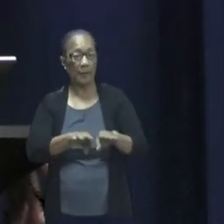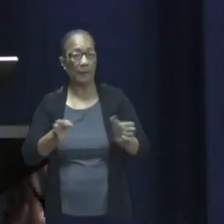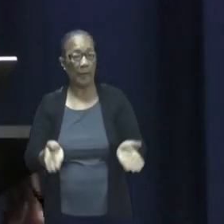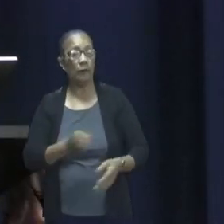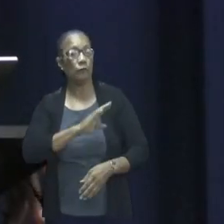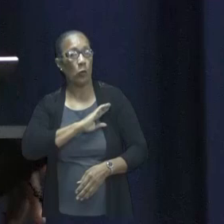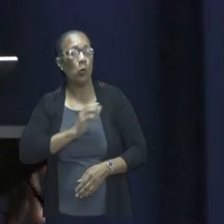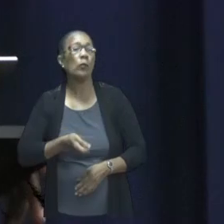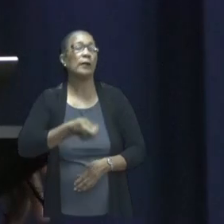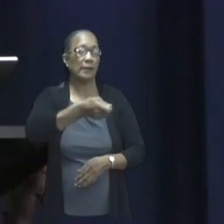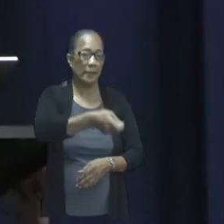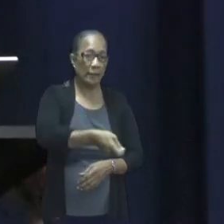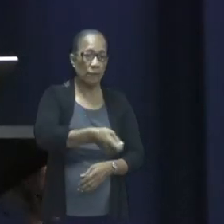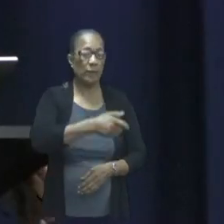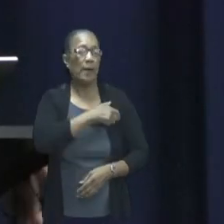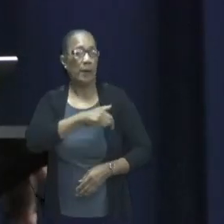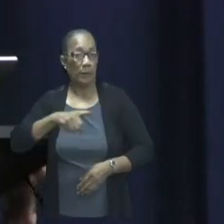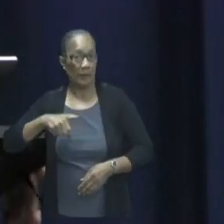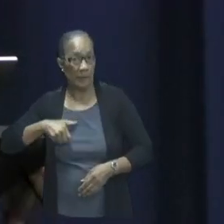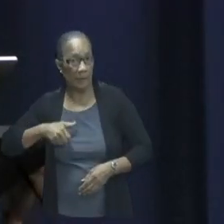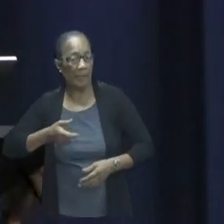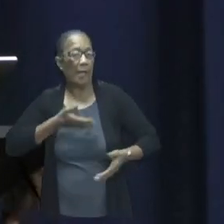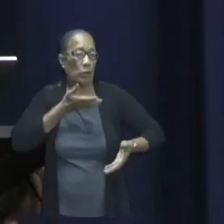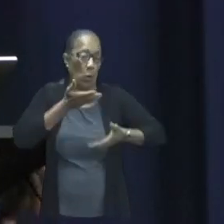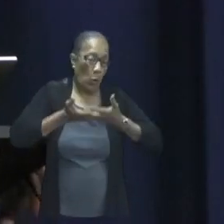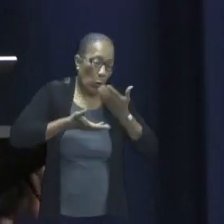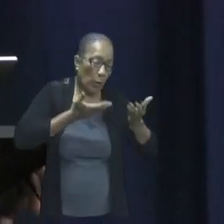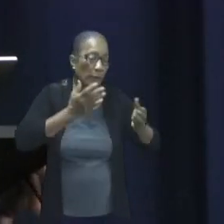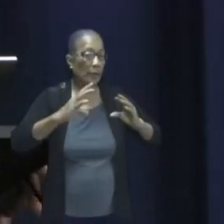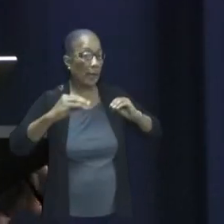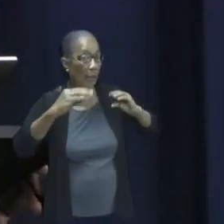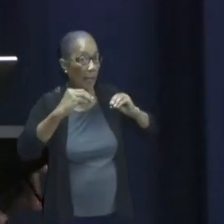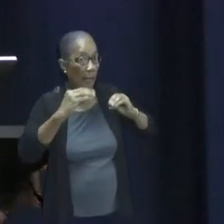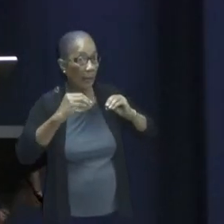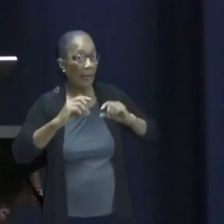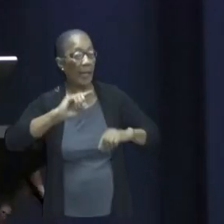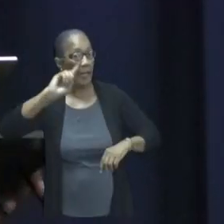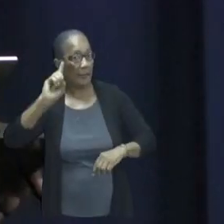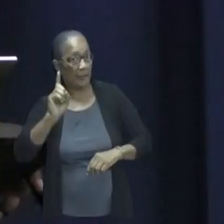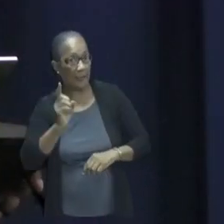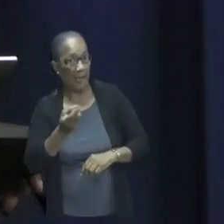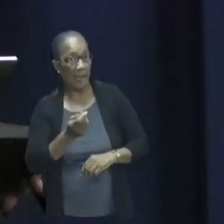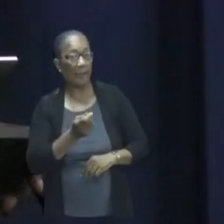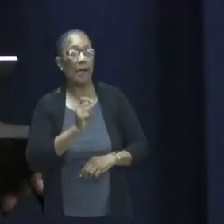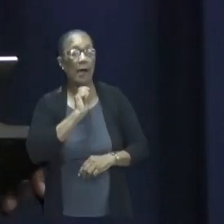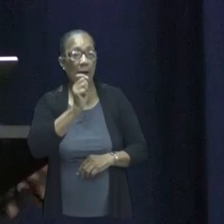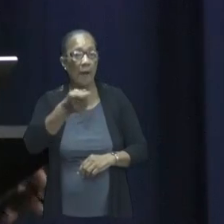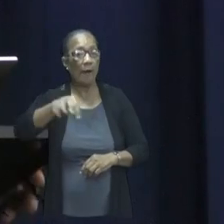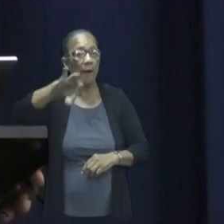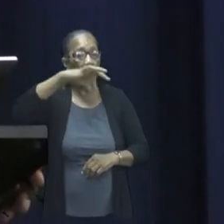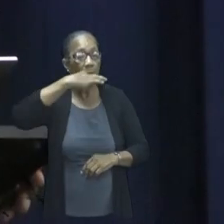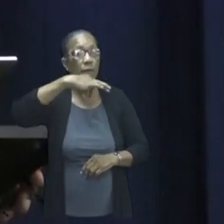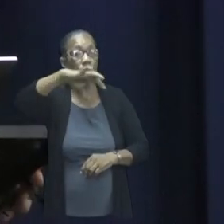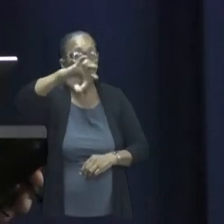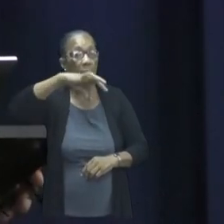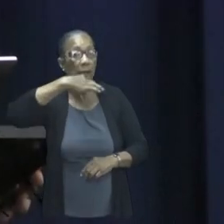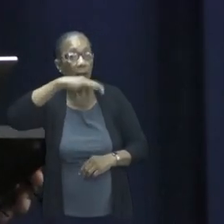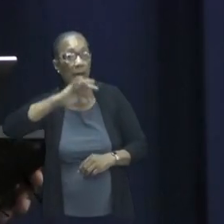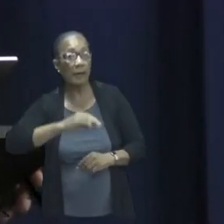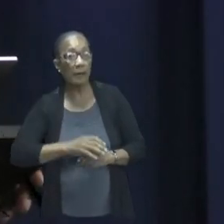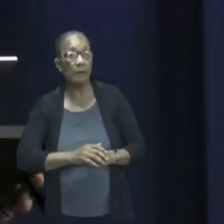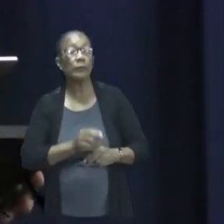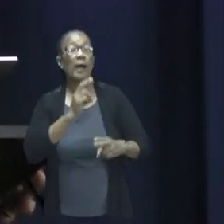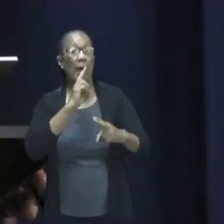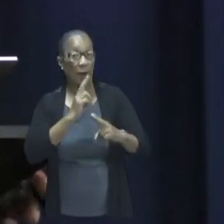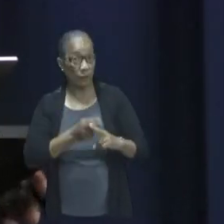mee de president houdt zijn betoog en het eind van zijn betoog duwen de vragenronde bij de vragenronde doen en precies zoals we hadden afgesproken